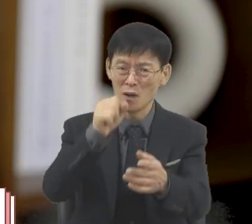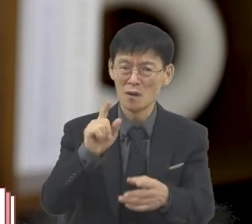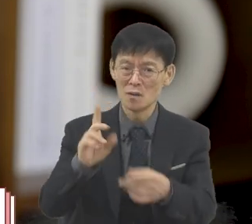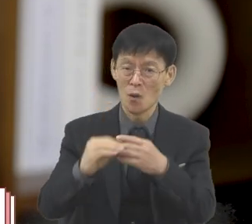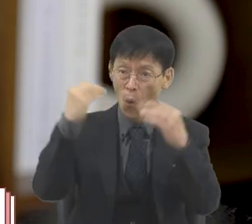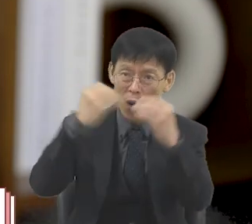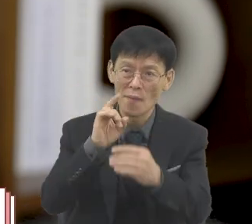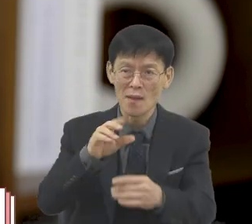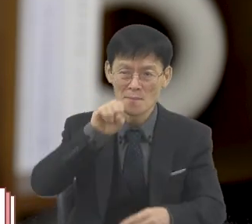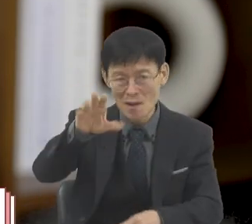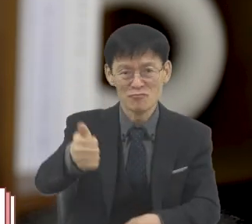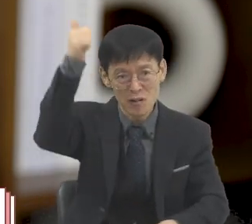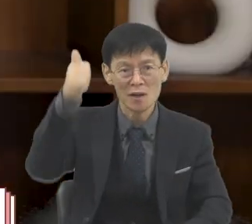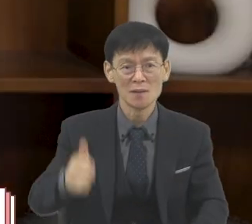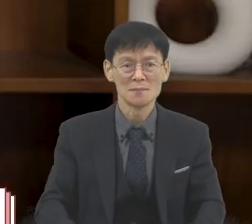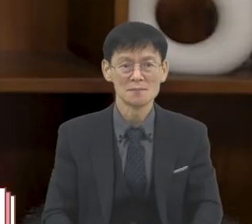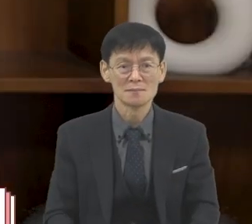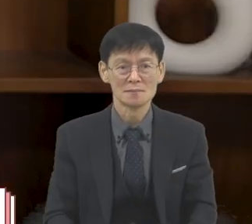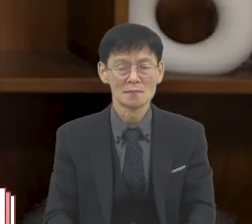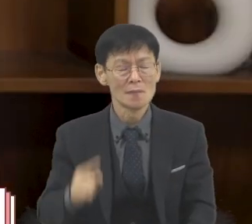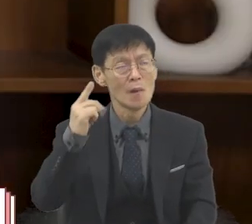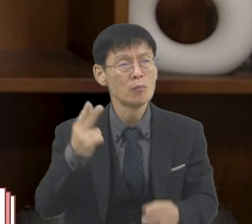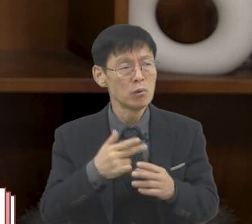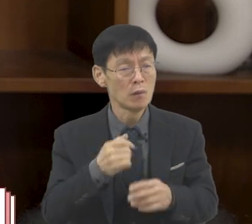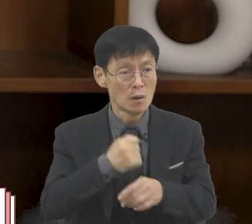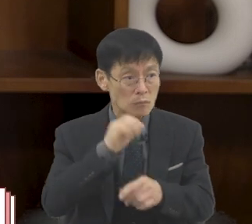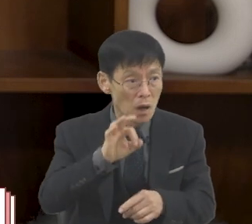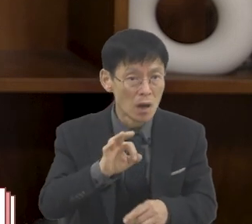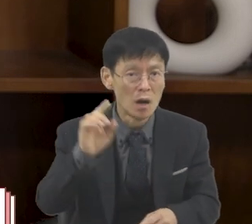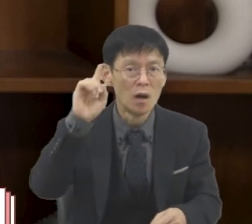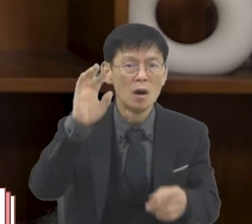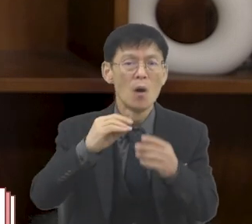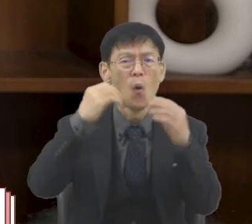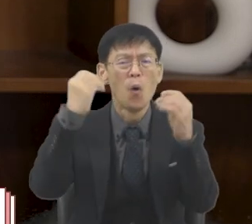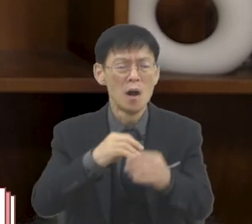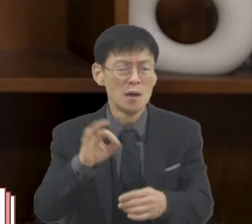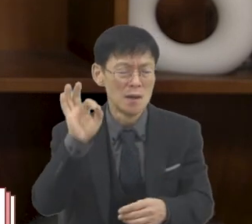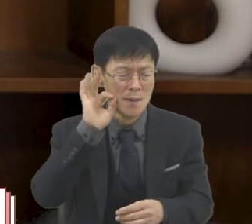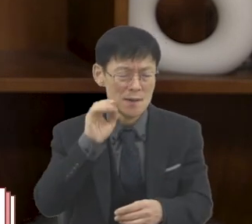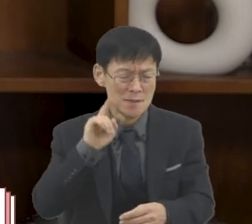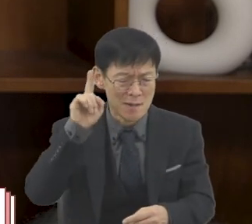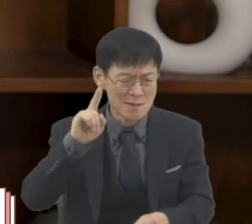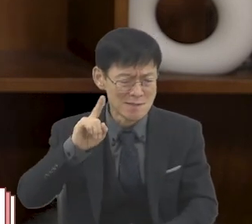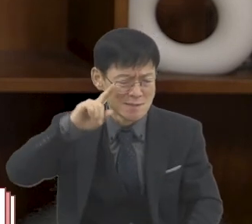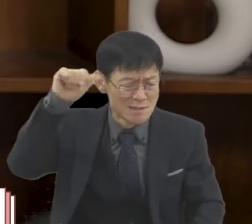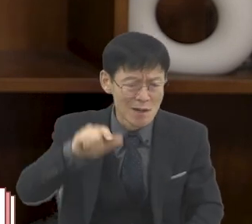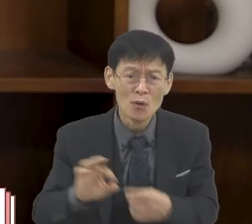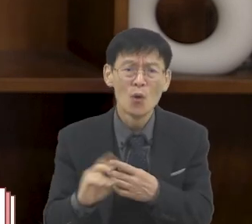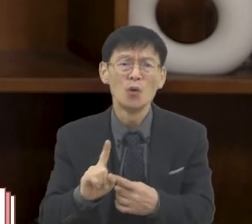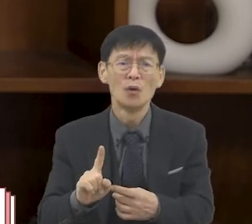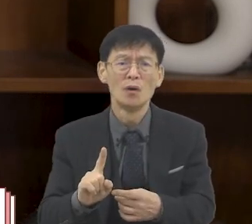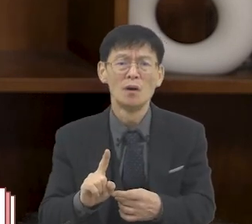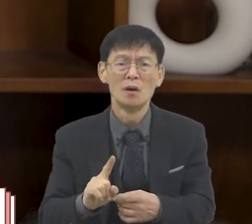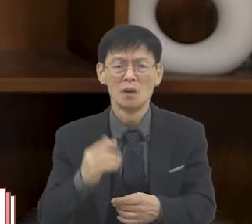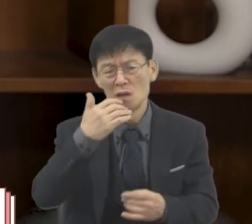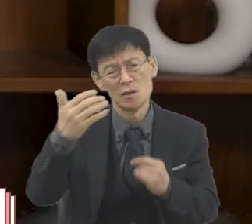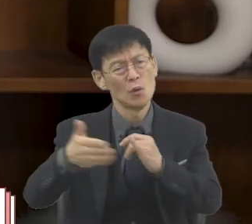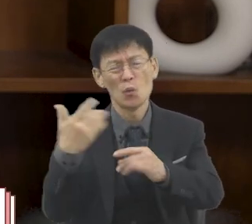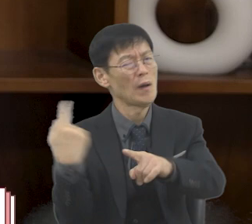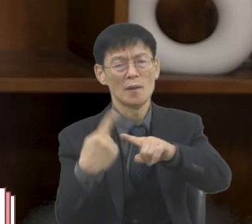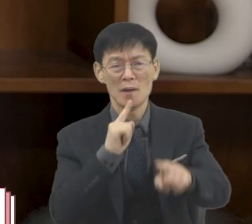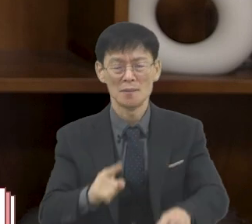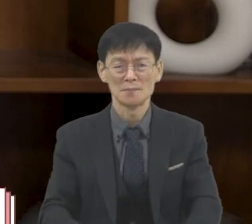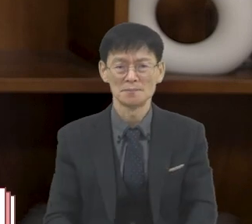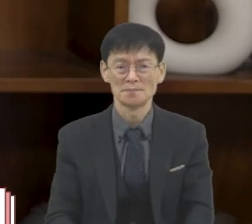상대가 오해할 수도 있으니까요. 별 생각 없이 한 행동도 다른 사람이 성적 수치심과 불쾌함을 느낀다면 성희롱이